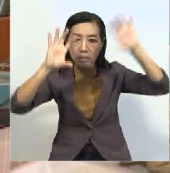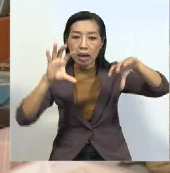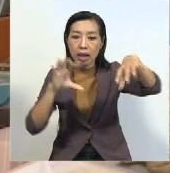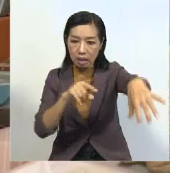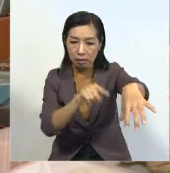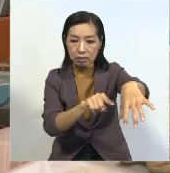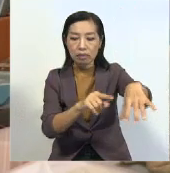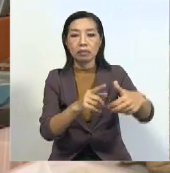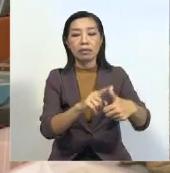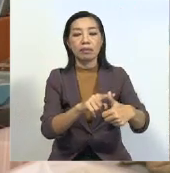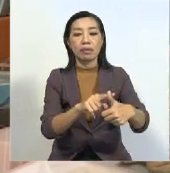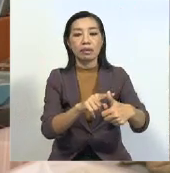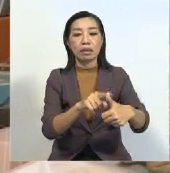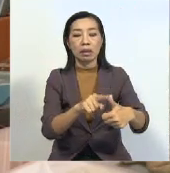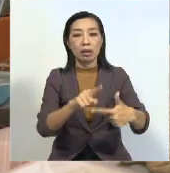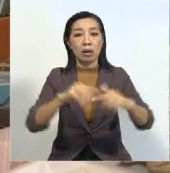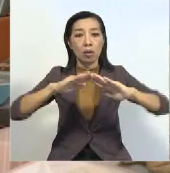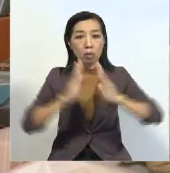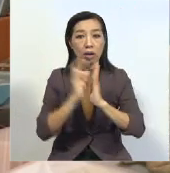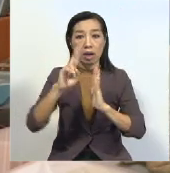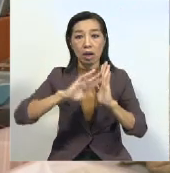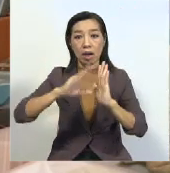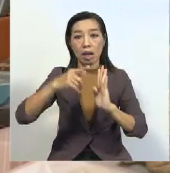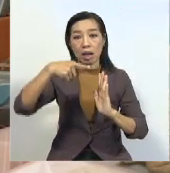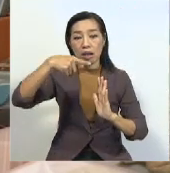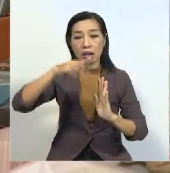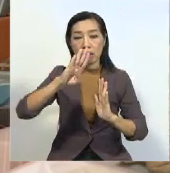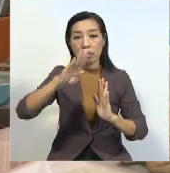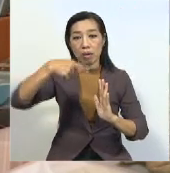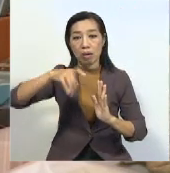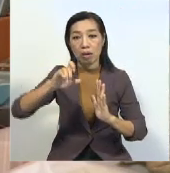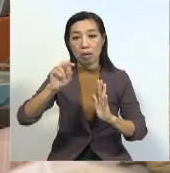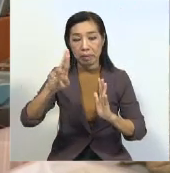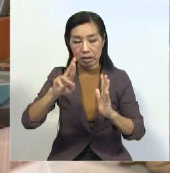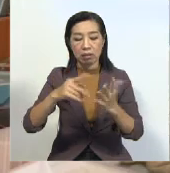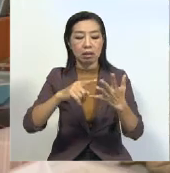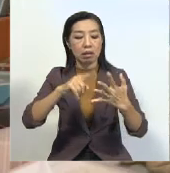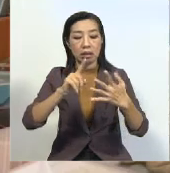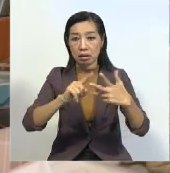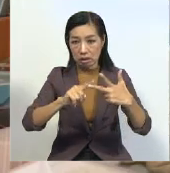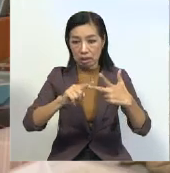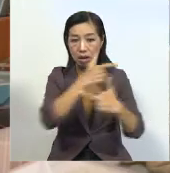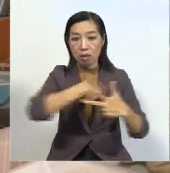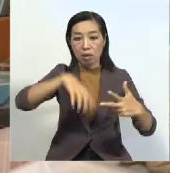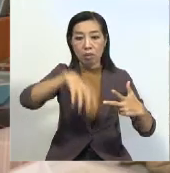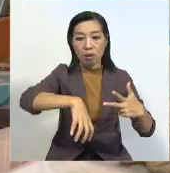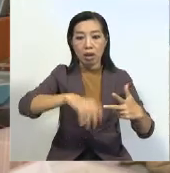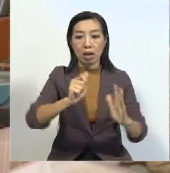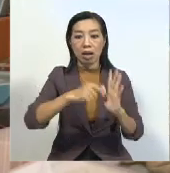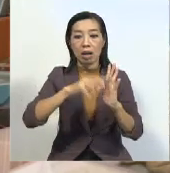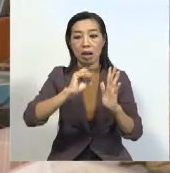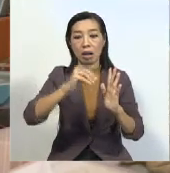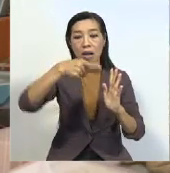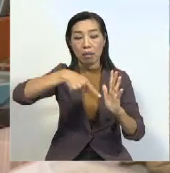ที่วัดราชบพิตรที่พระที่นั่งอัมพรสถานที่สนามสุพัชลา